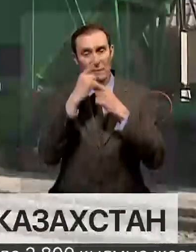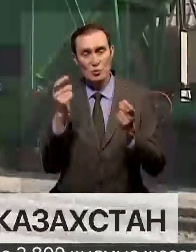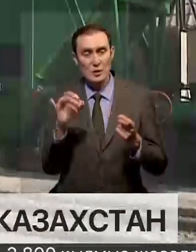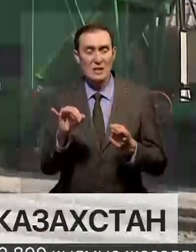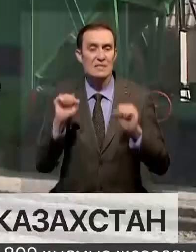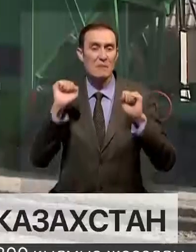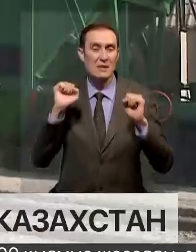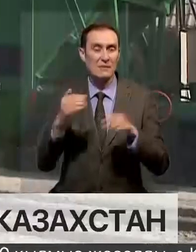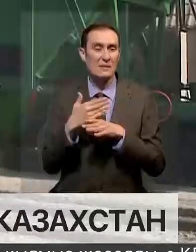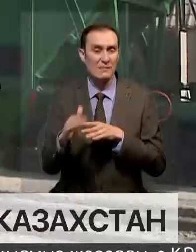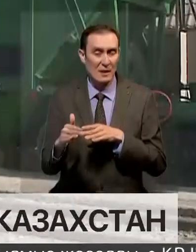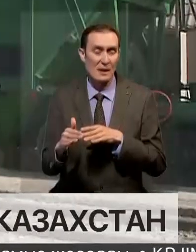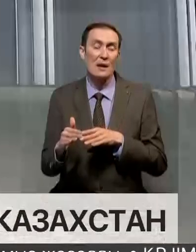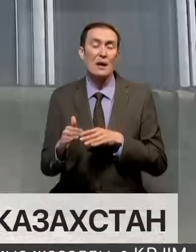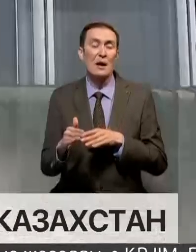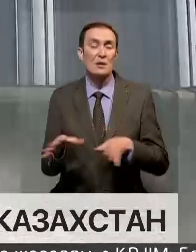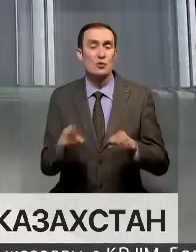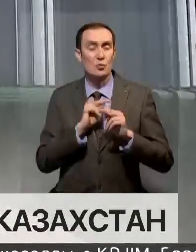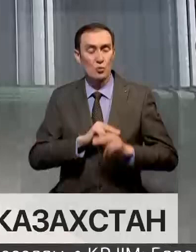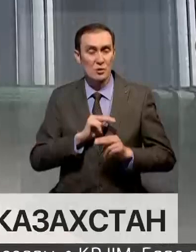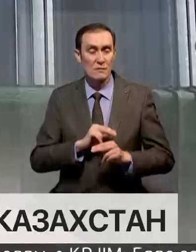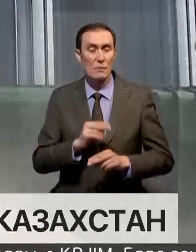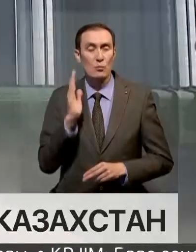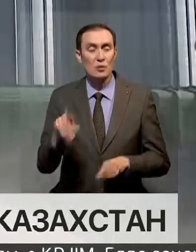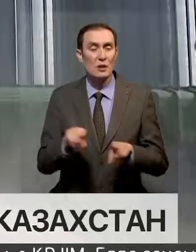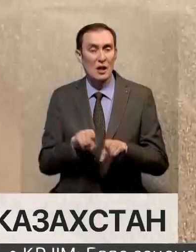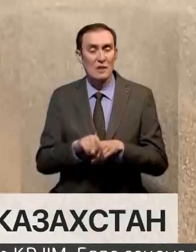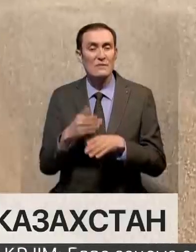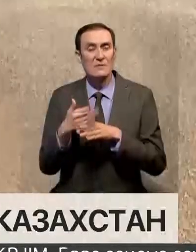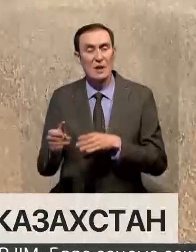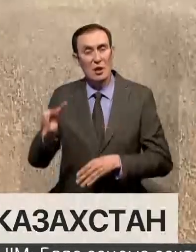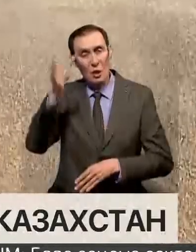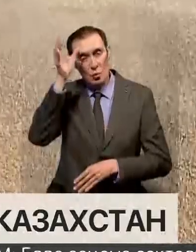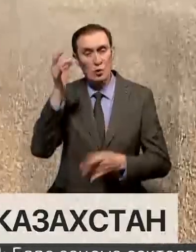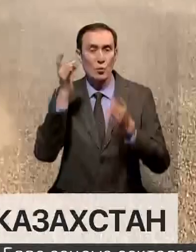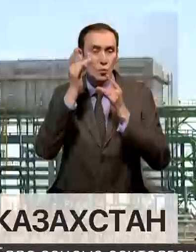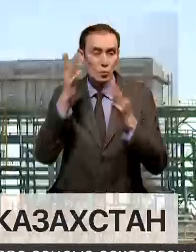информационной и спортивной отраслях. Сотрудничать страны будут и по линии науки и